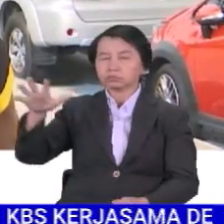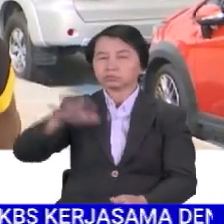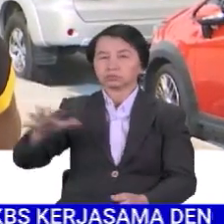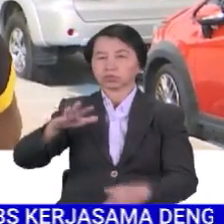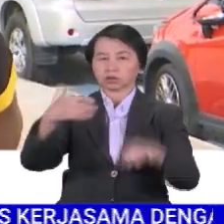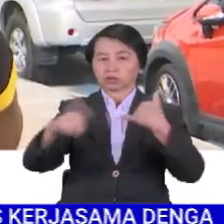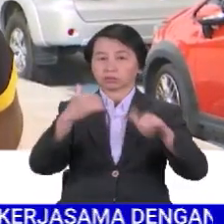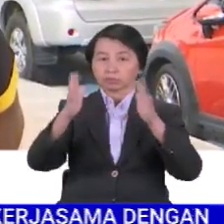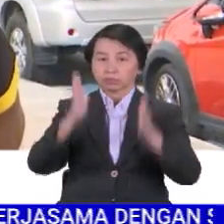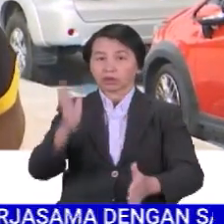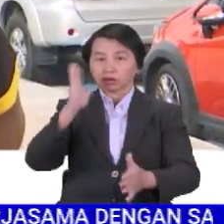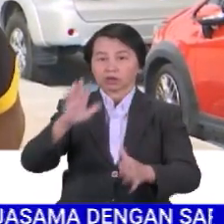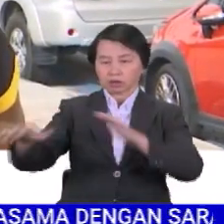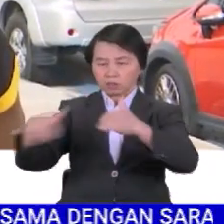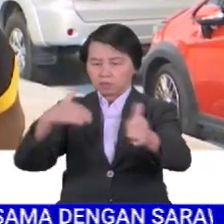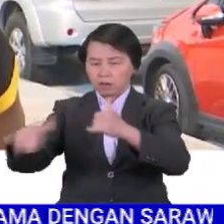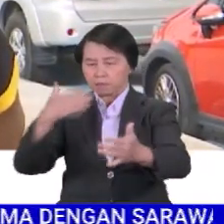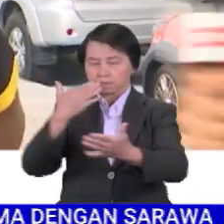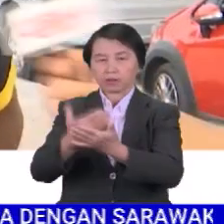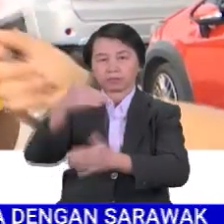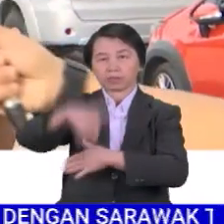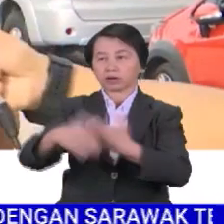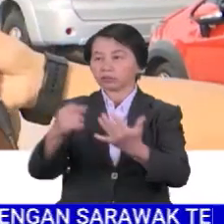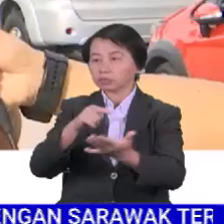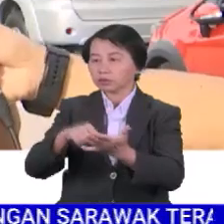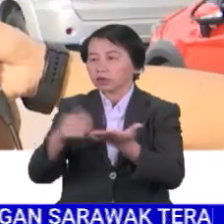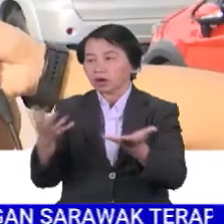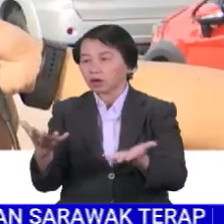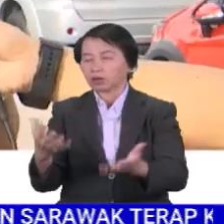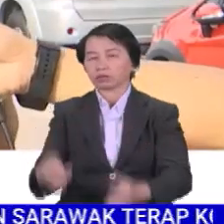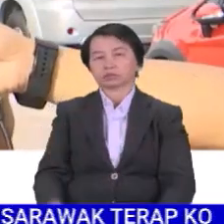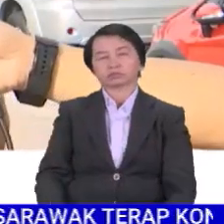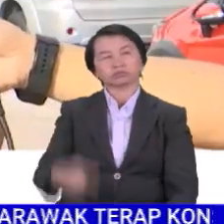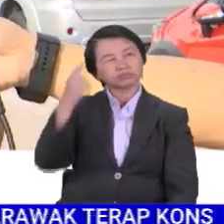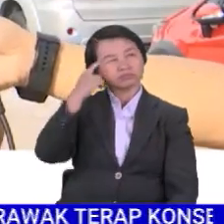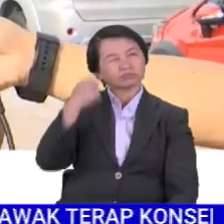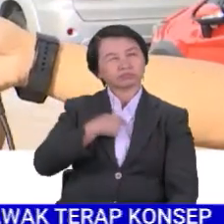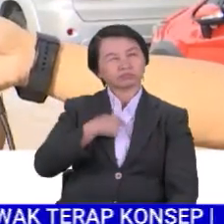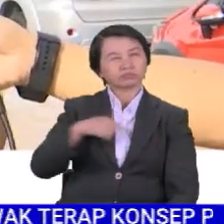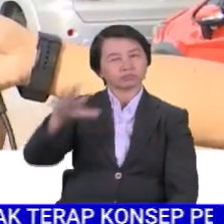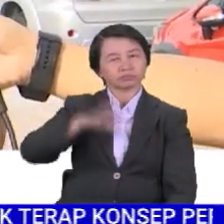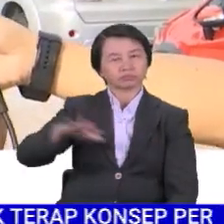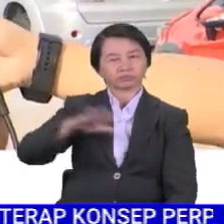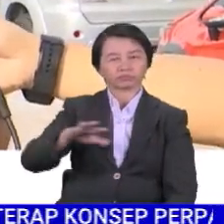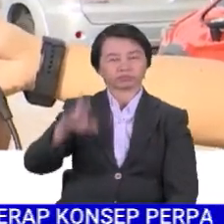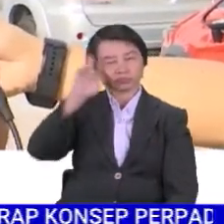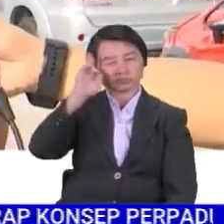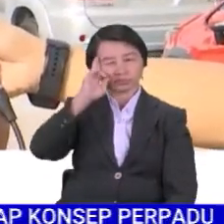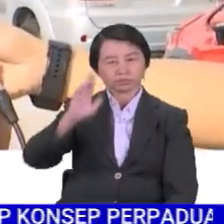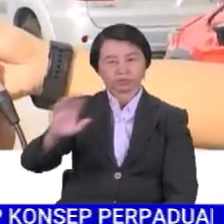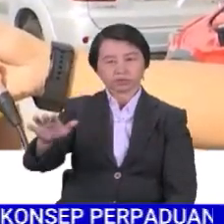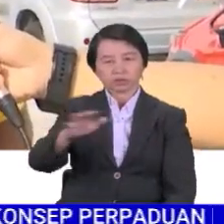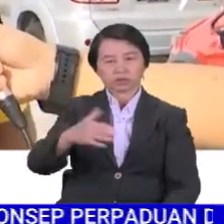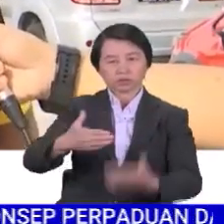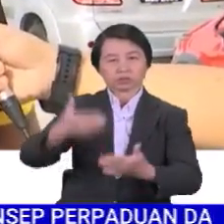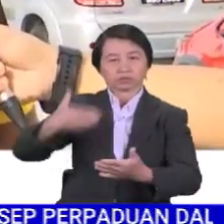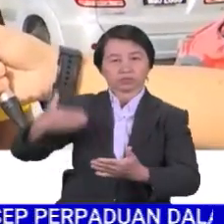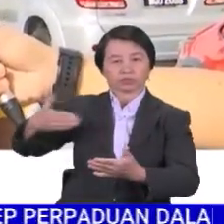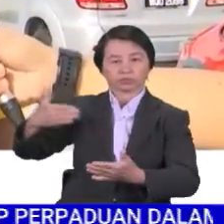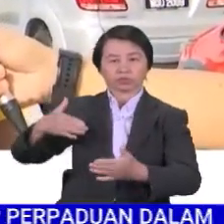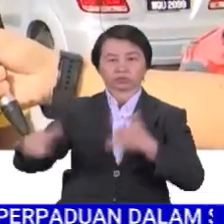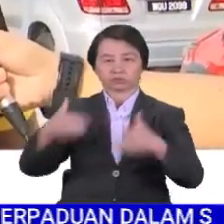yang akan memberikan persamaan terbaik pada malam ini kita lihat plono-plana sebelumnya